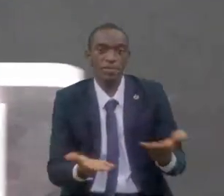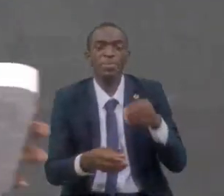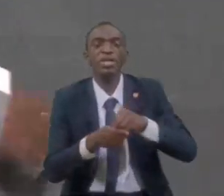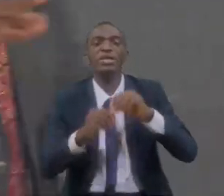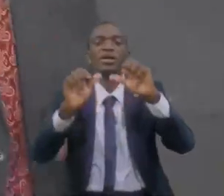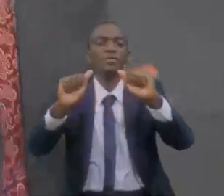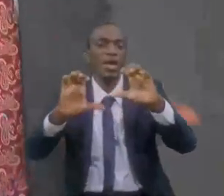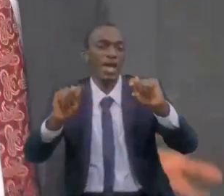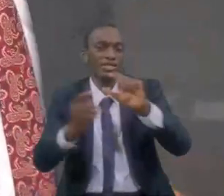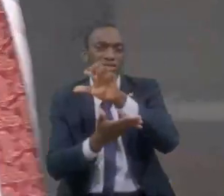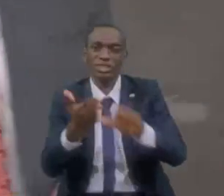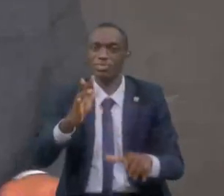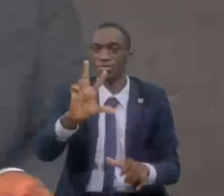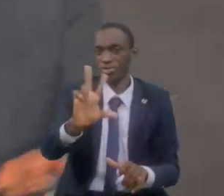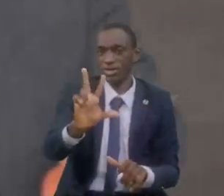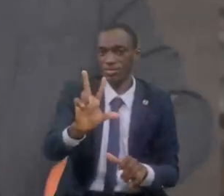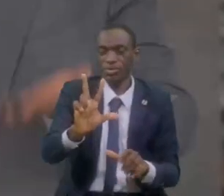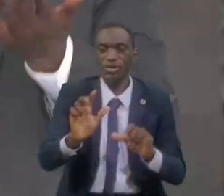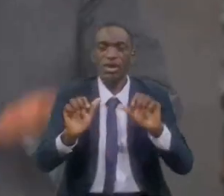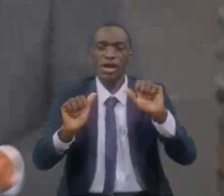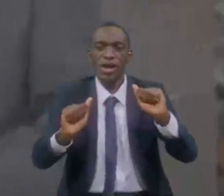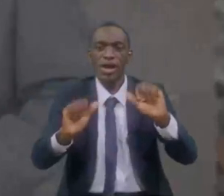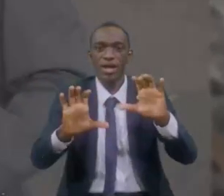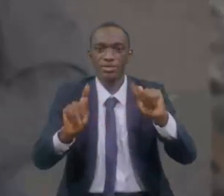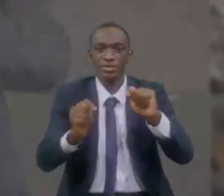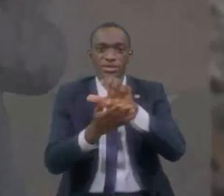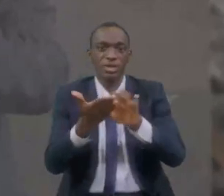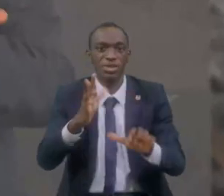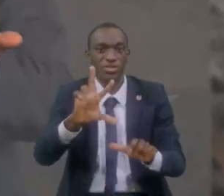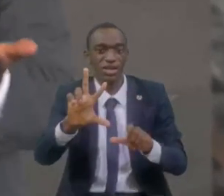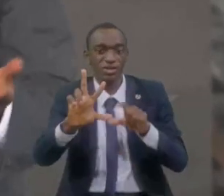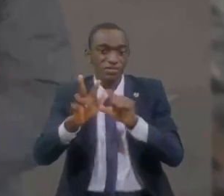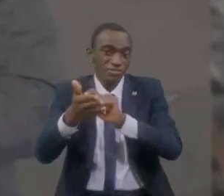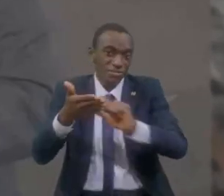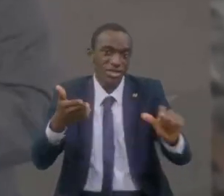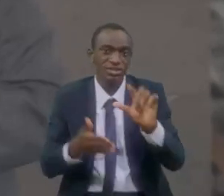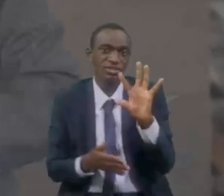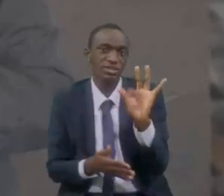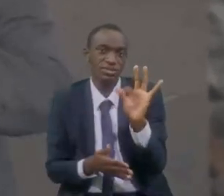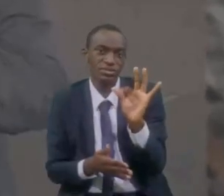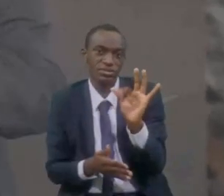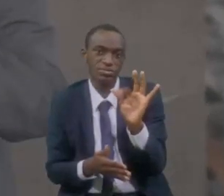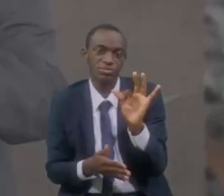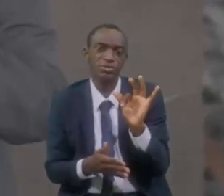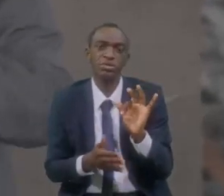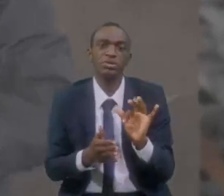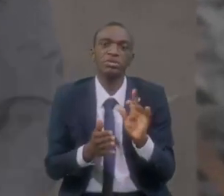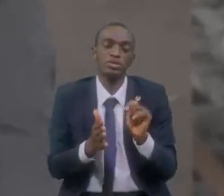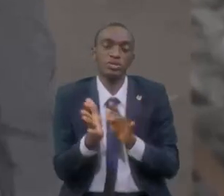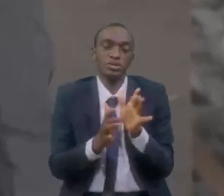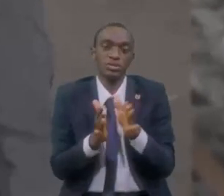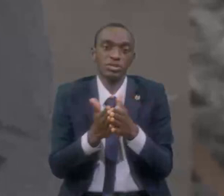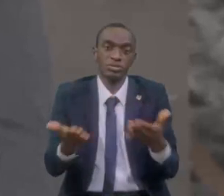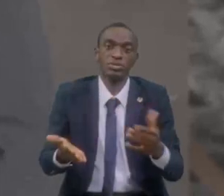Apôtres, chapitre 3, verset 19. Actes des Apôtres, chapitre 3,